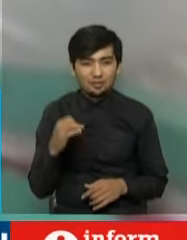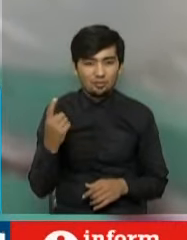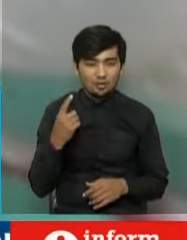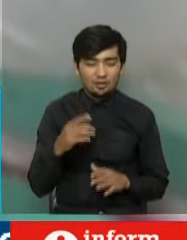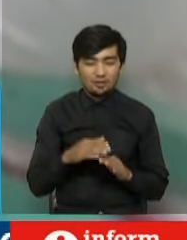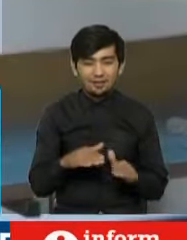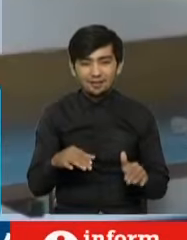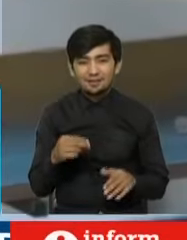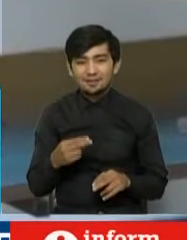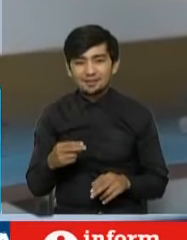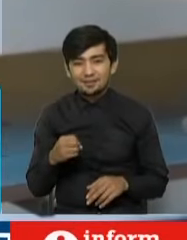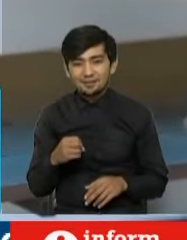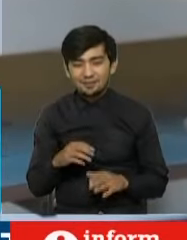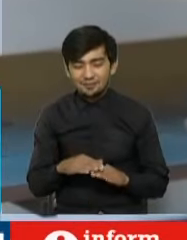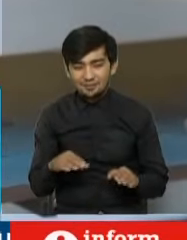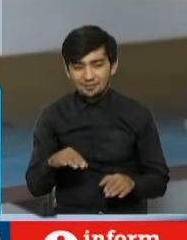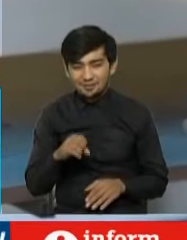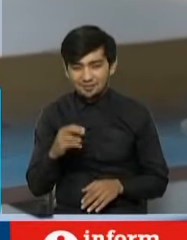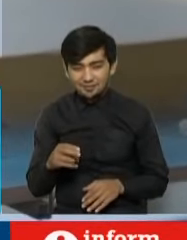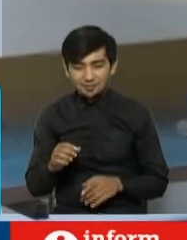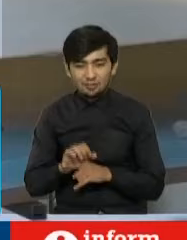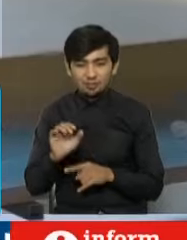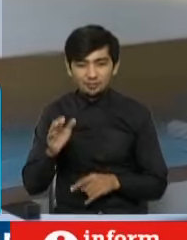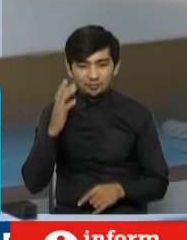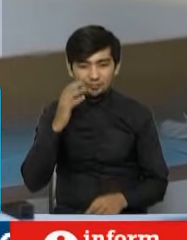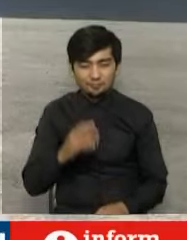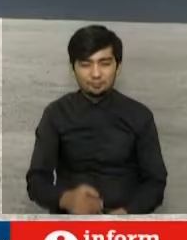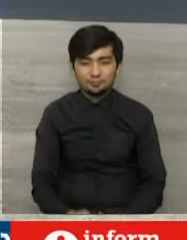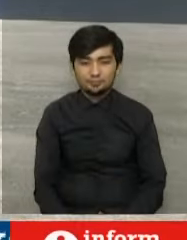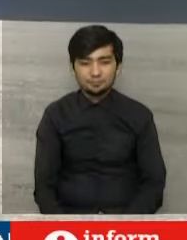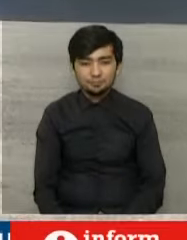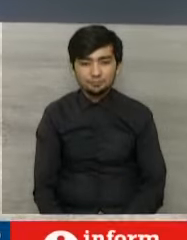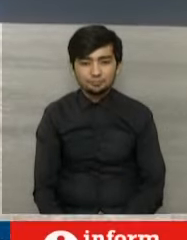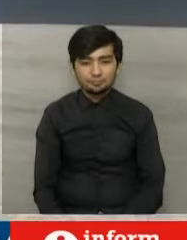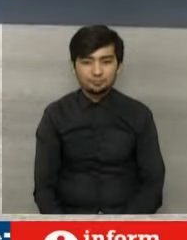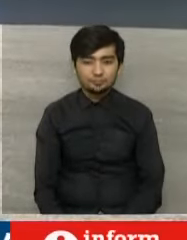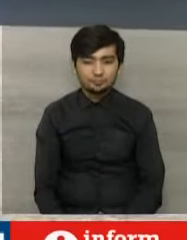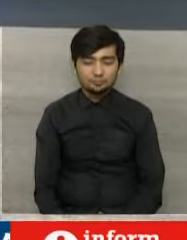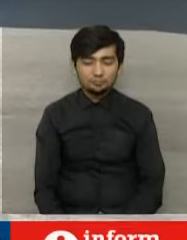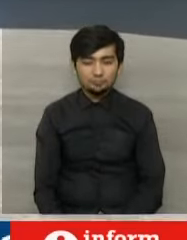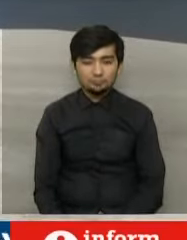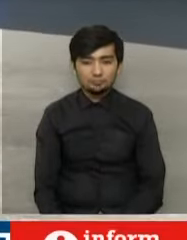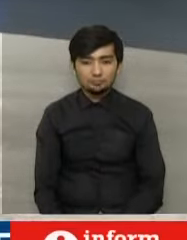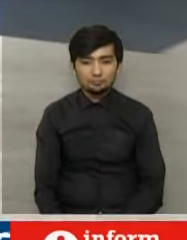дейінгі білім беру мекемесіне жібермек. Назерке Күбасова, Александр Крапивкин, Информбюро.